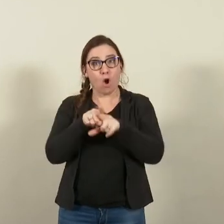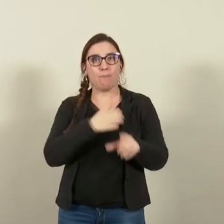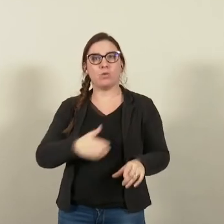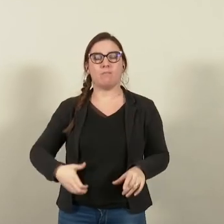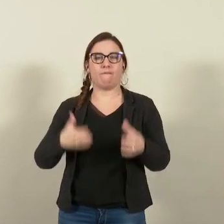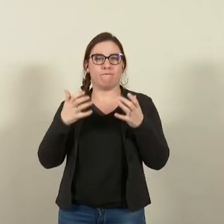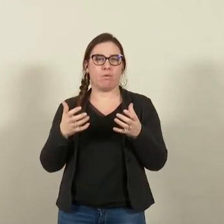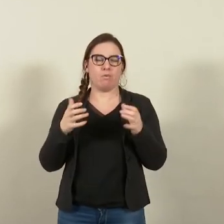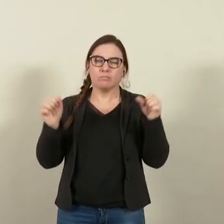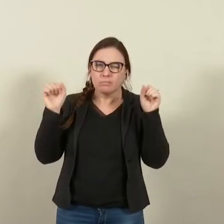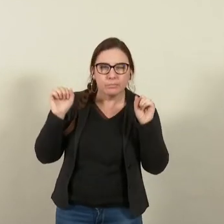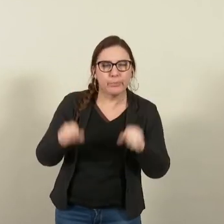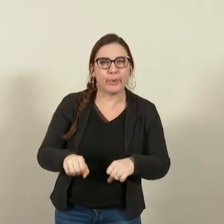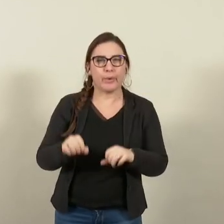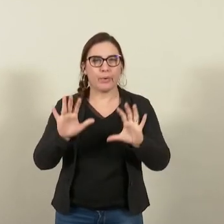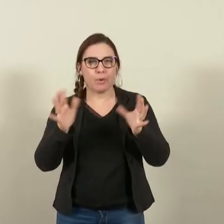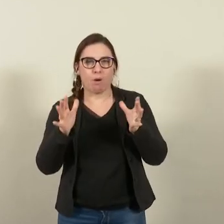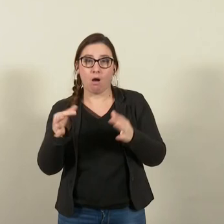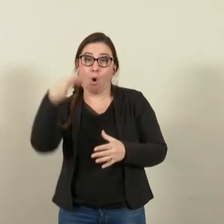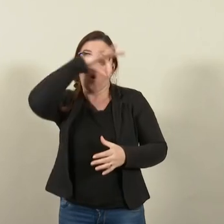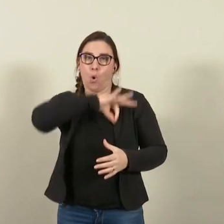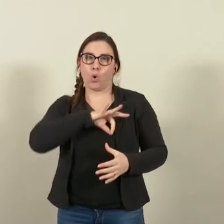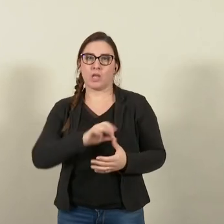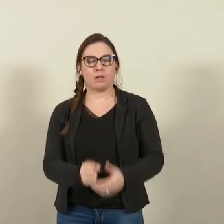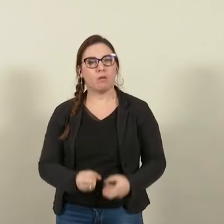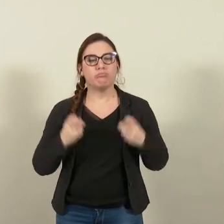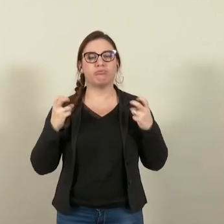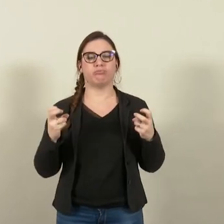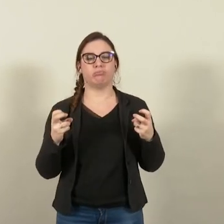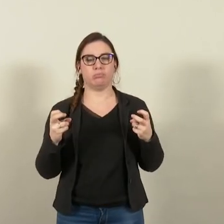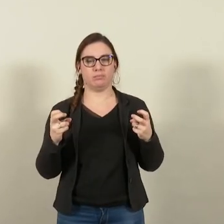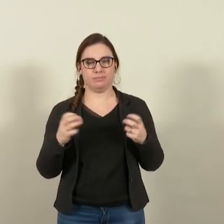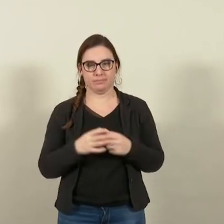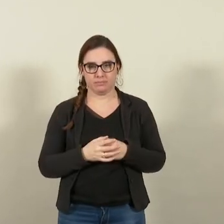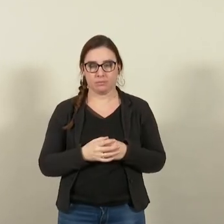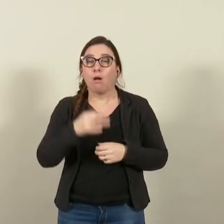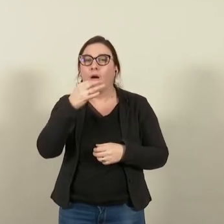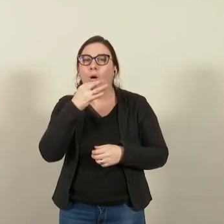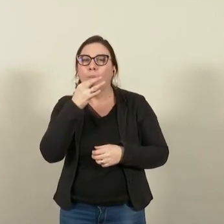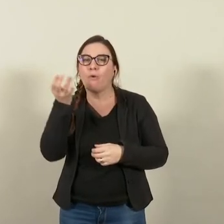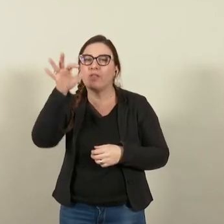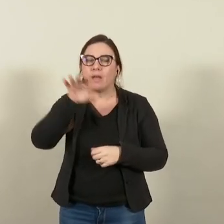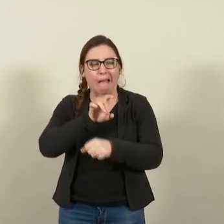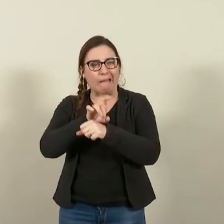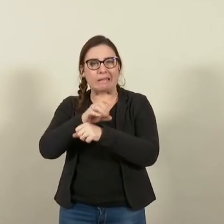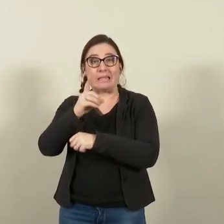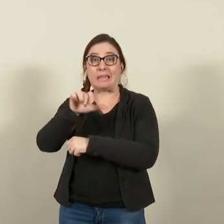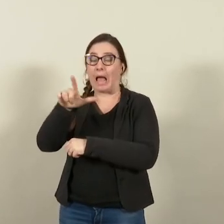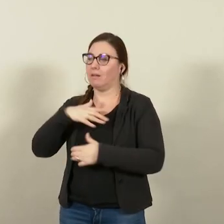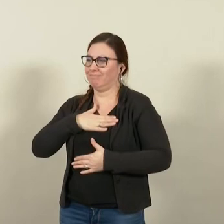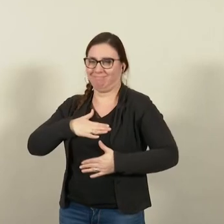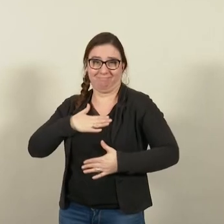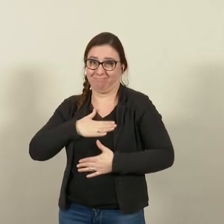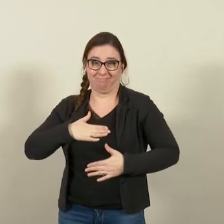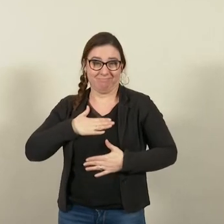aurait permis de percevoir davantage de recettes et je dois dire d'ailleurs au passage que cette critique du DAL n réjouit parce que vous